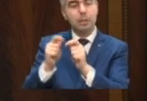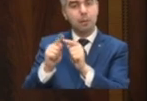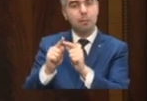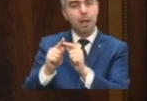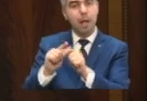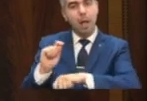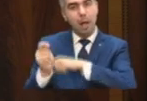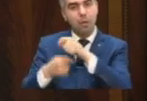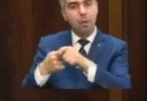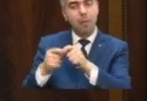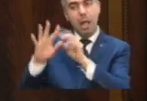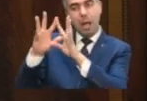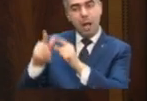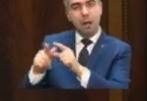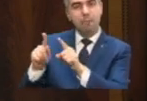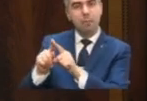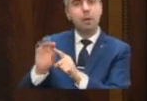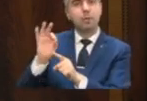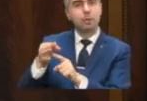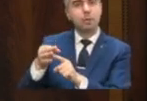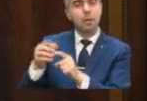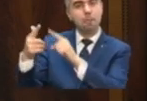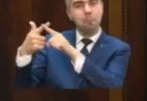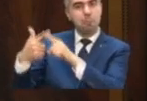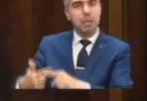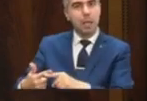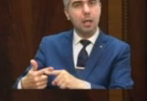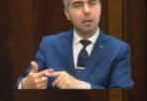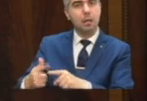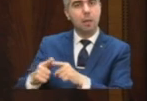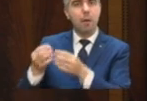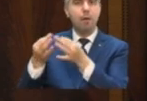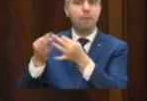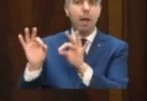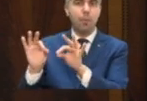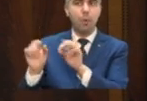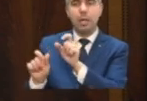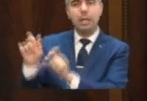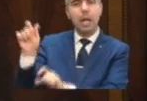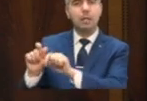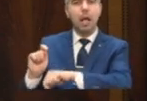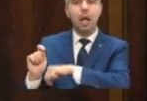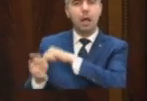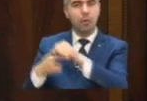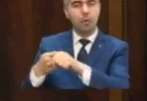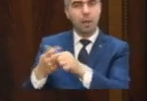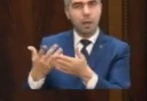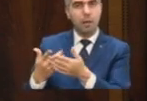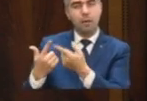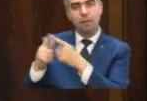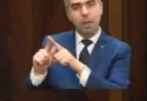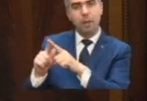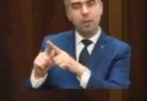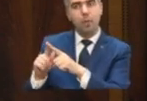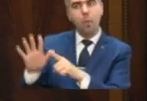واحد ارقام ماليه باش يمكن ديك البلانات والرخص تعطى بشكل مجاني للمواطنين في الباديه في الجماعات القرويه والترابيه على